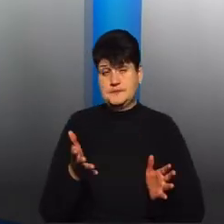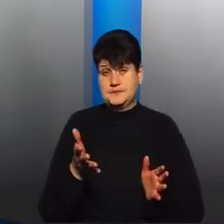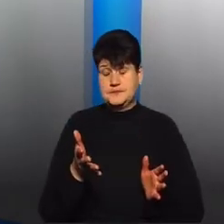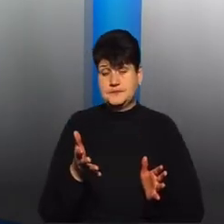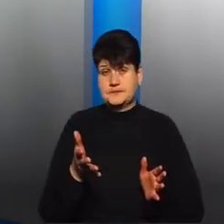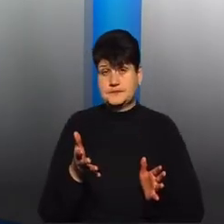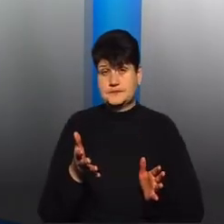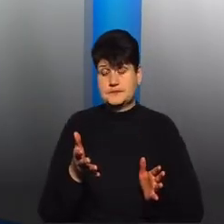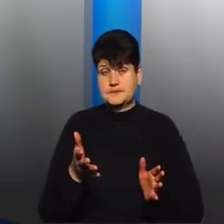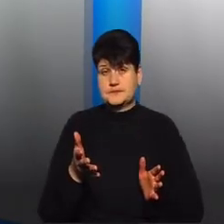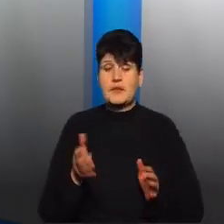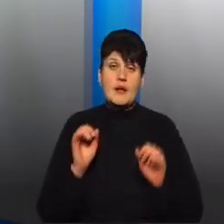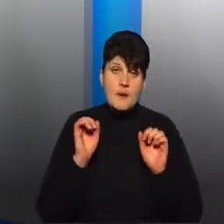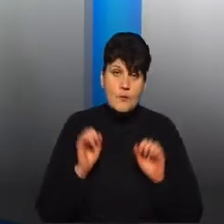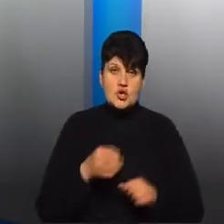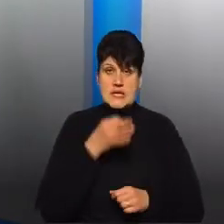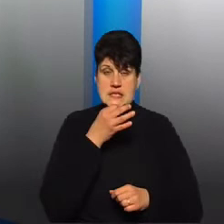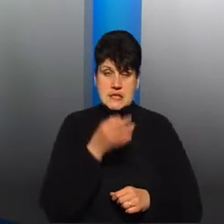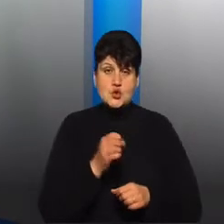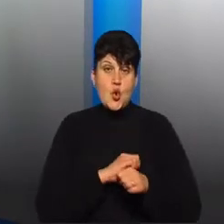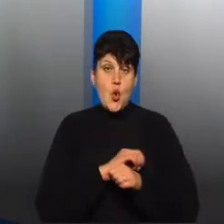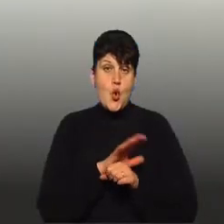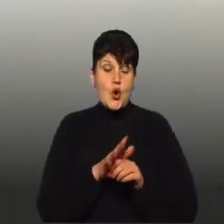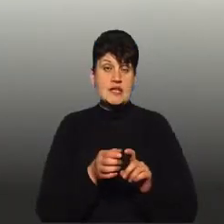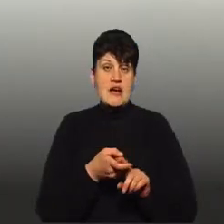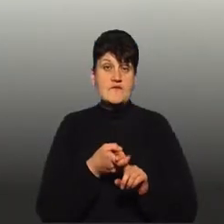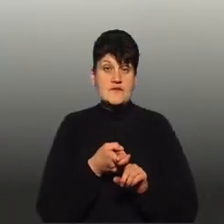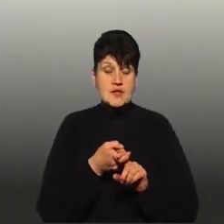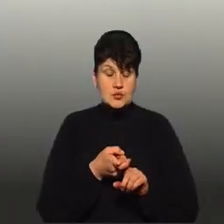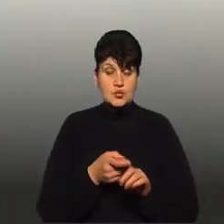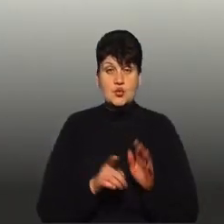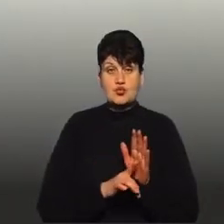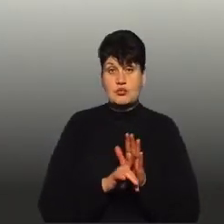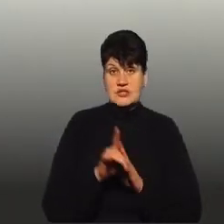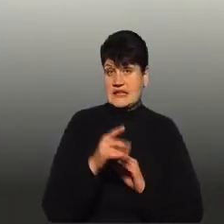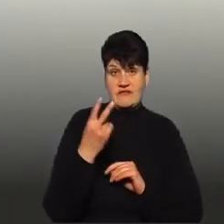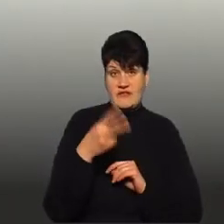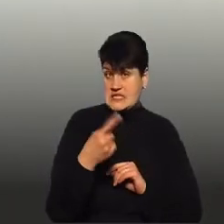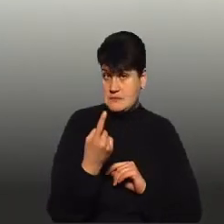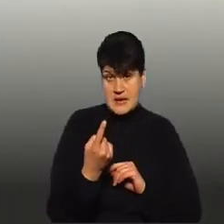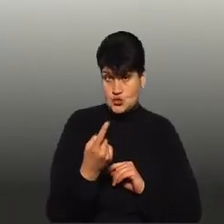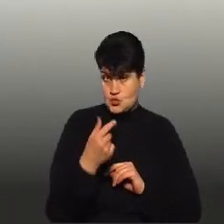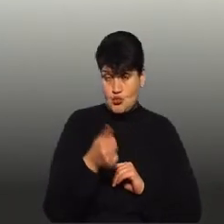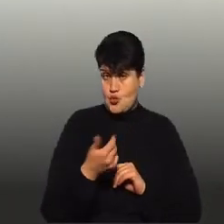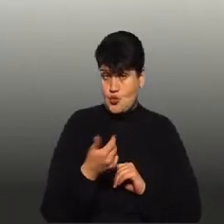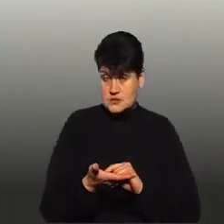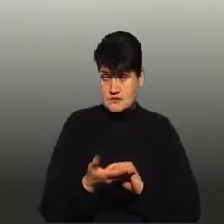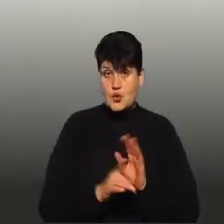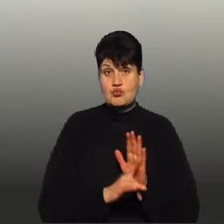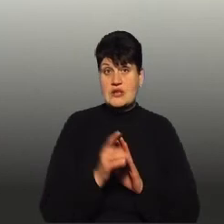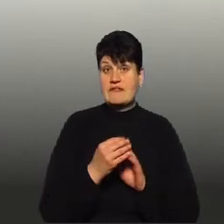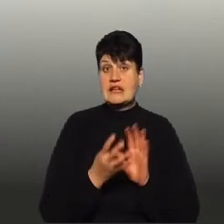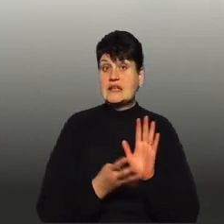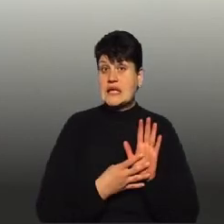можна сказати, що коронавірус, епідемія розпочалась не у 21-му році, а вона розпочалась у 19-му році, чому